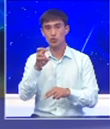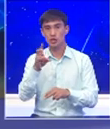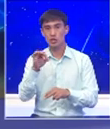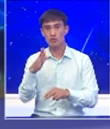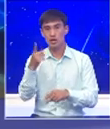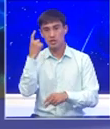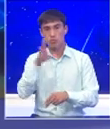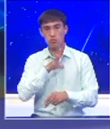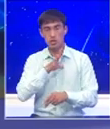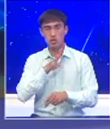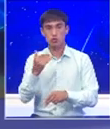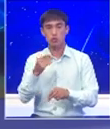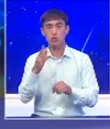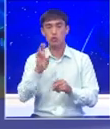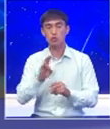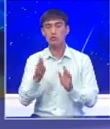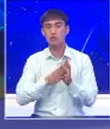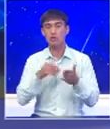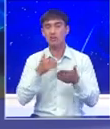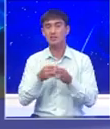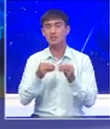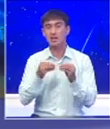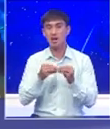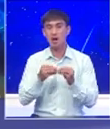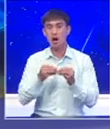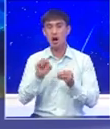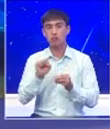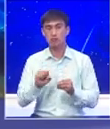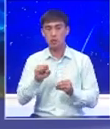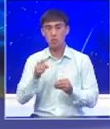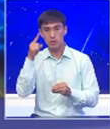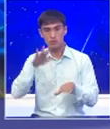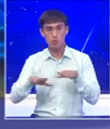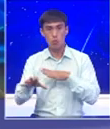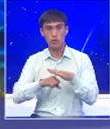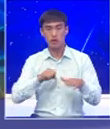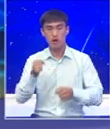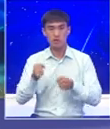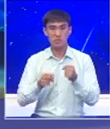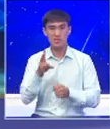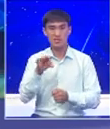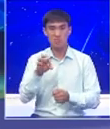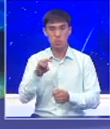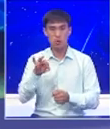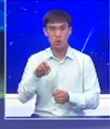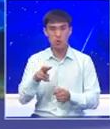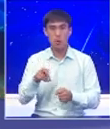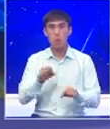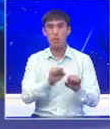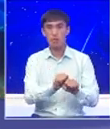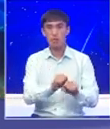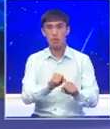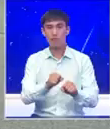Нурахимов. Инцидент произошел в ночь с 9 на 10 августа. Подозреваемый угнал автомобиль Nissan Patrol, припаркованный во